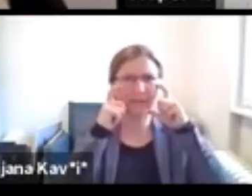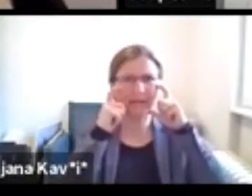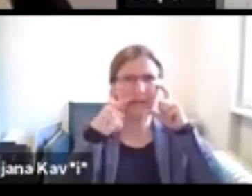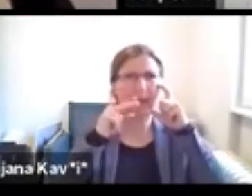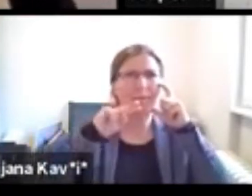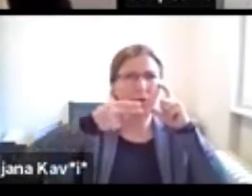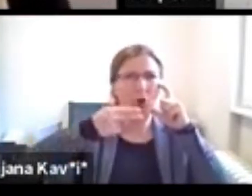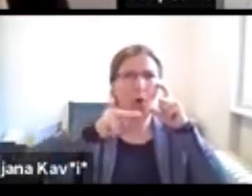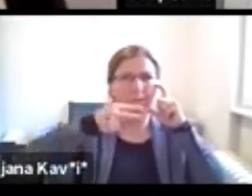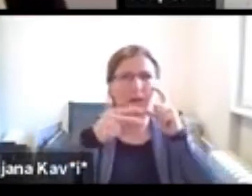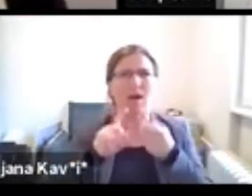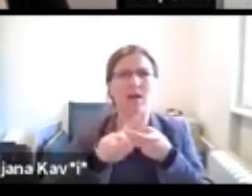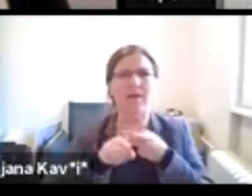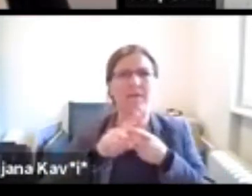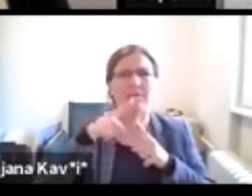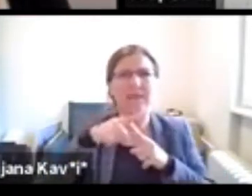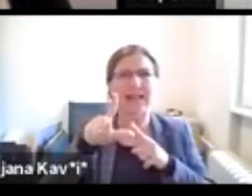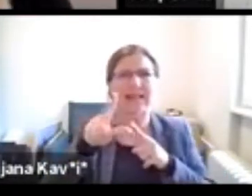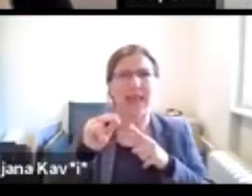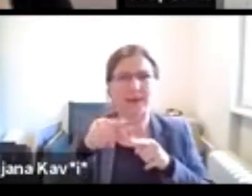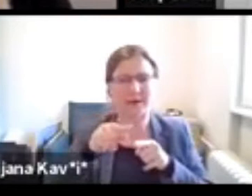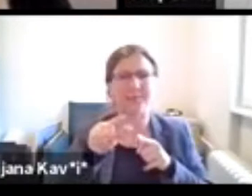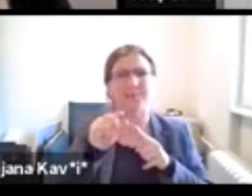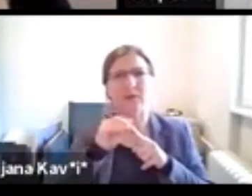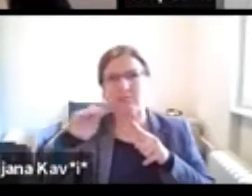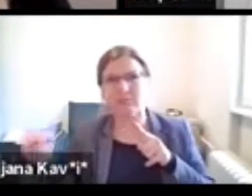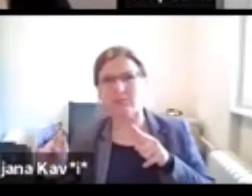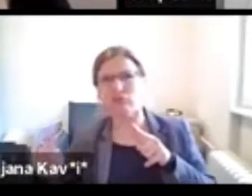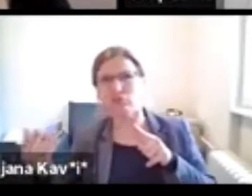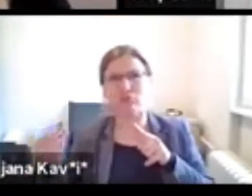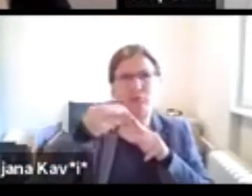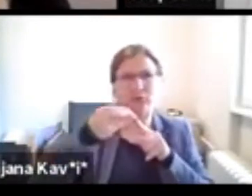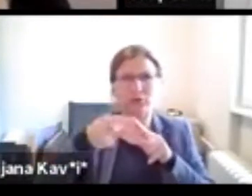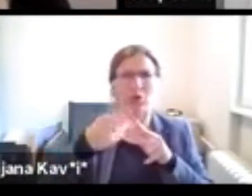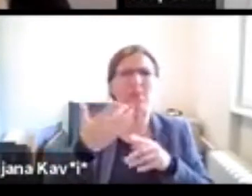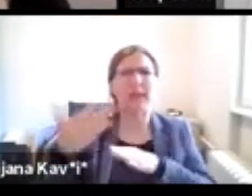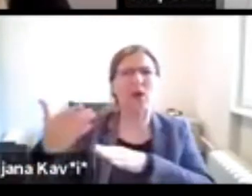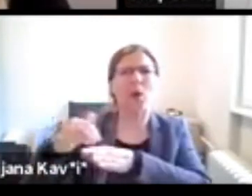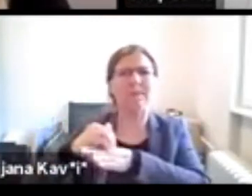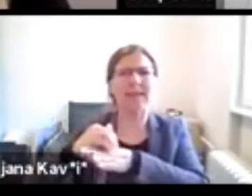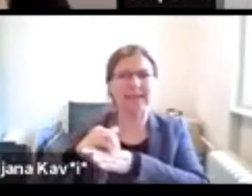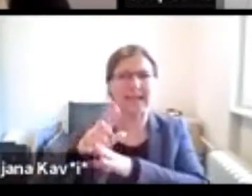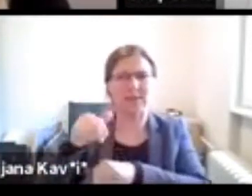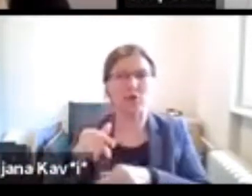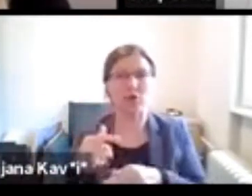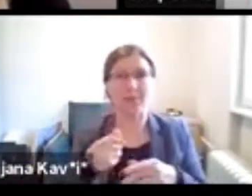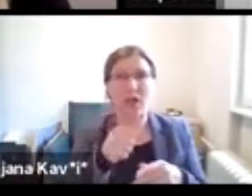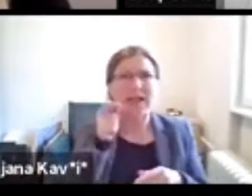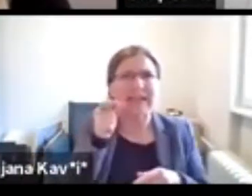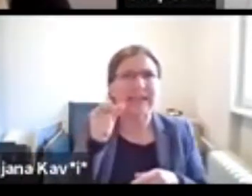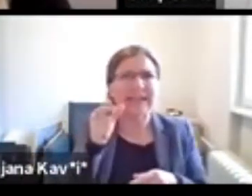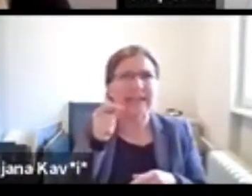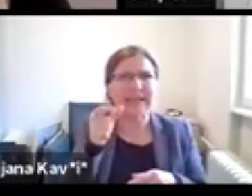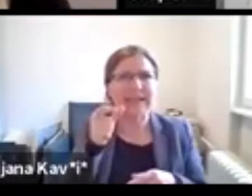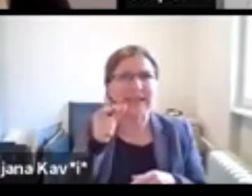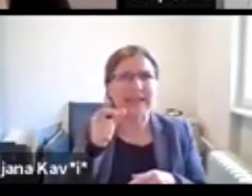filter. I ta maska je malo deblja. I ja doista mi smeta orijentaciji, kao da slabije